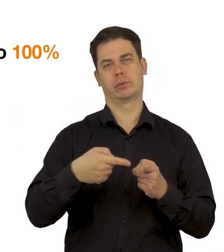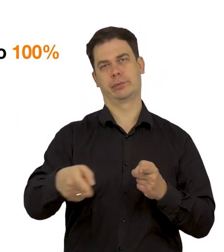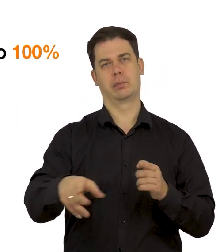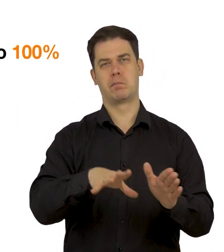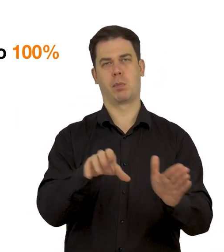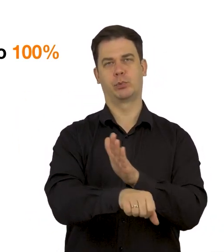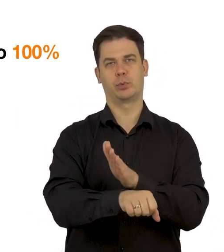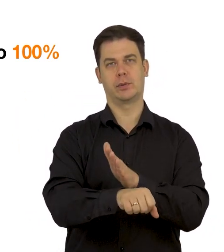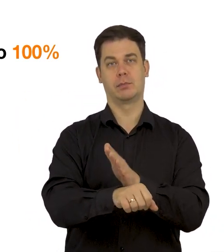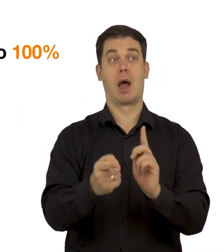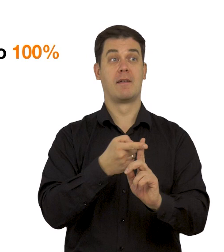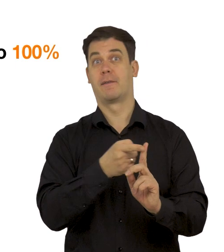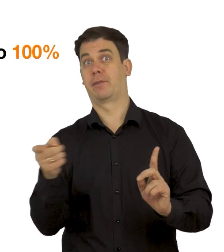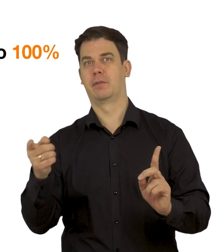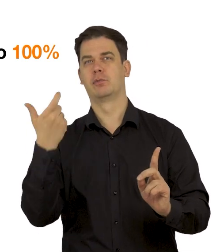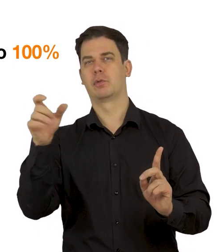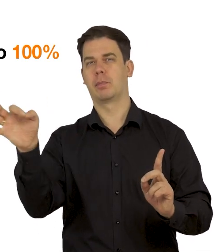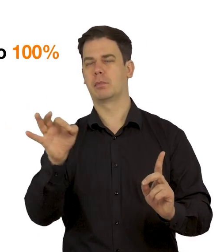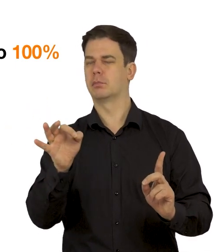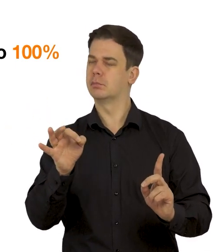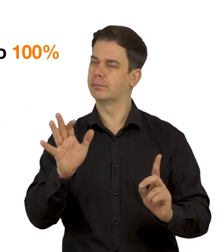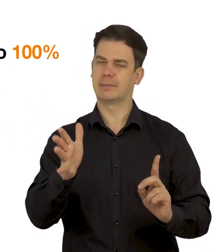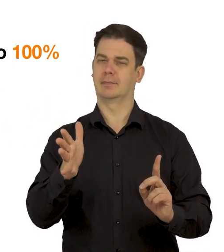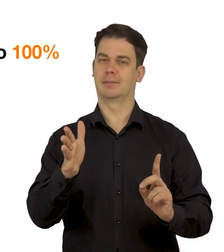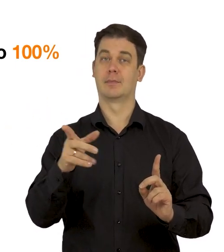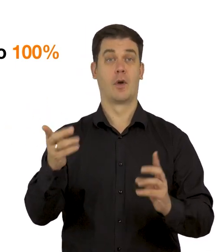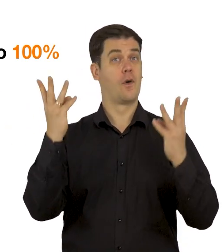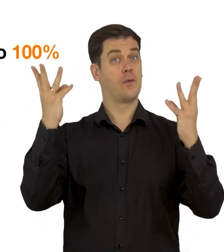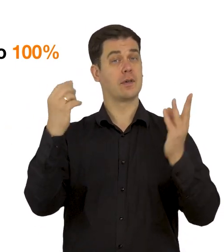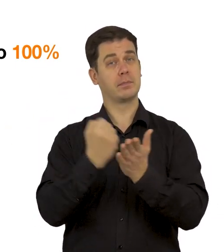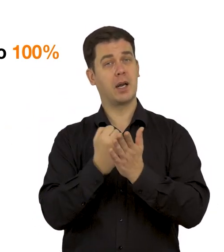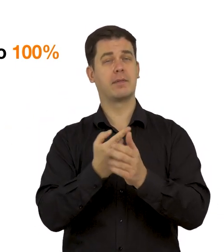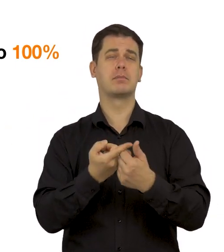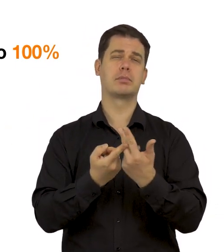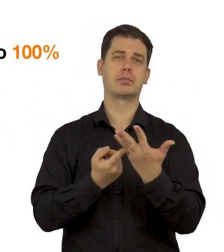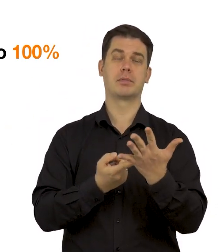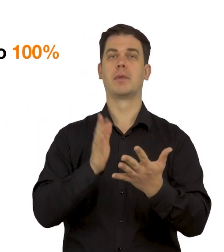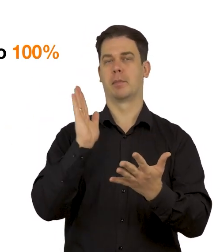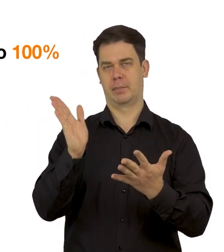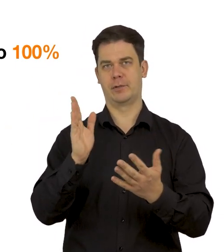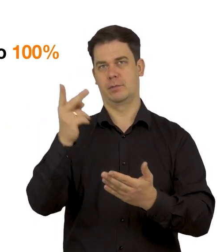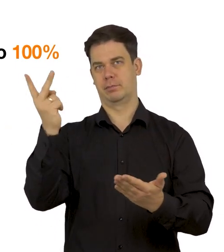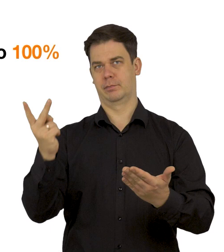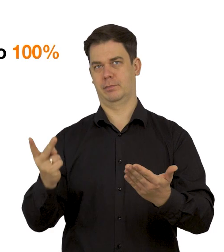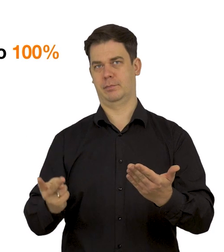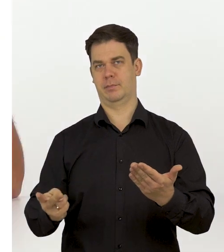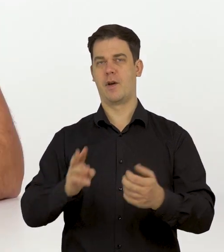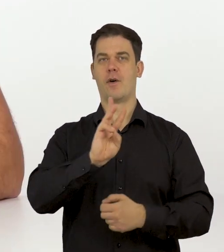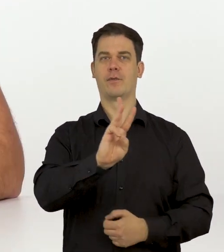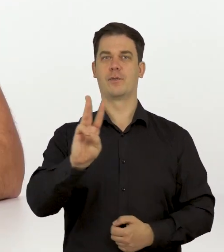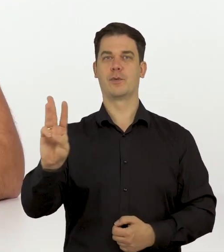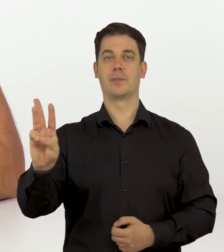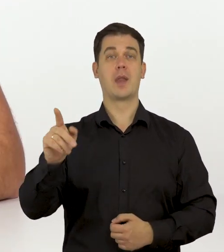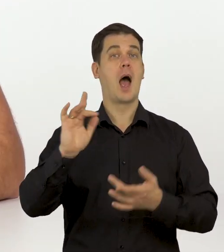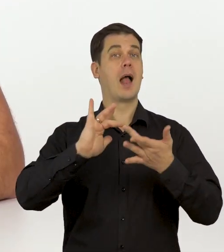i ładowanie do 100%. O tym i innych ważnych kwestiach na temat ładowania i oszczędzania baterii przeczytacie na naszej stronie.